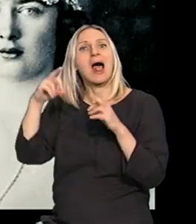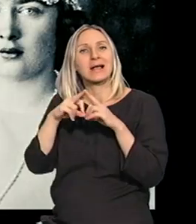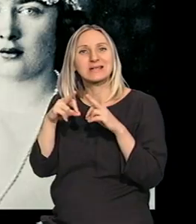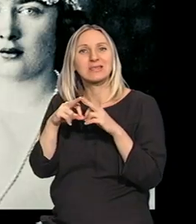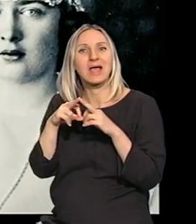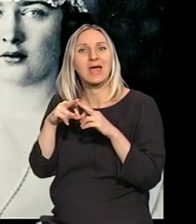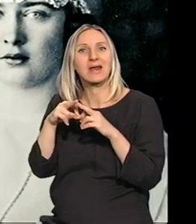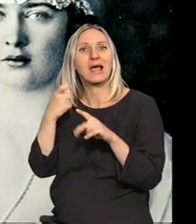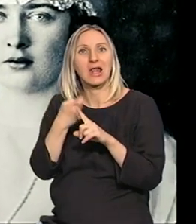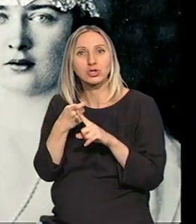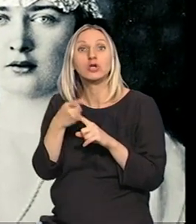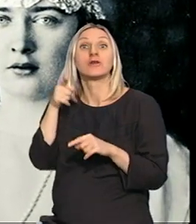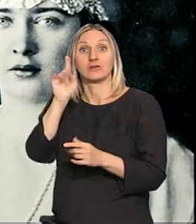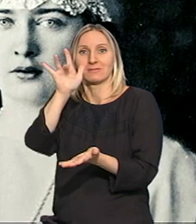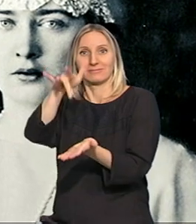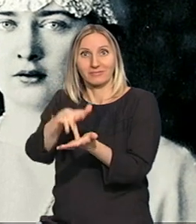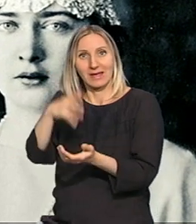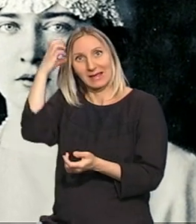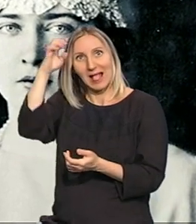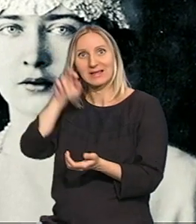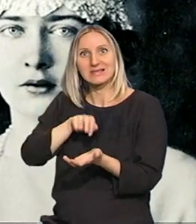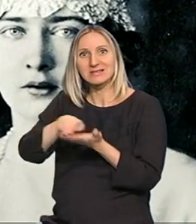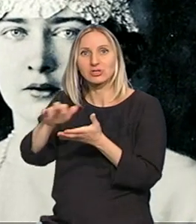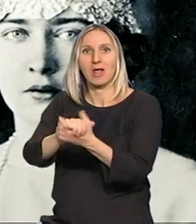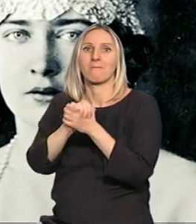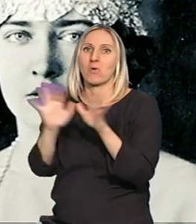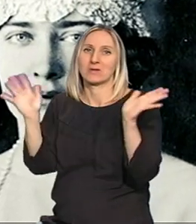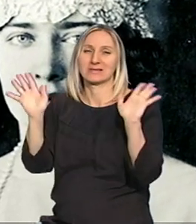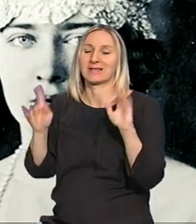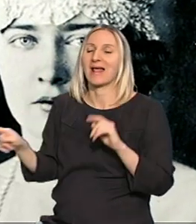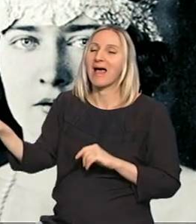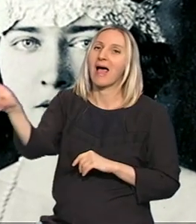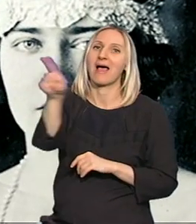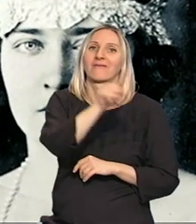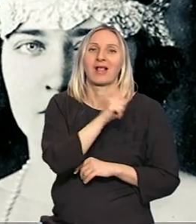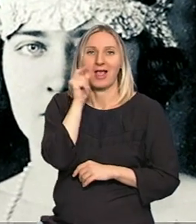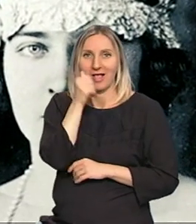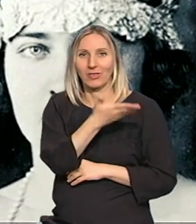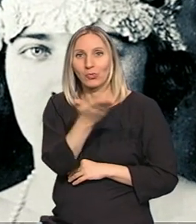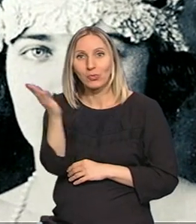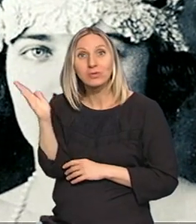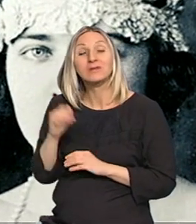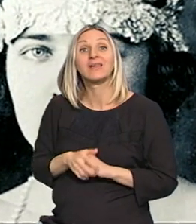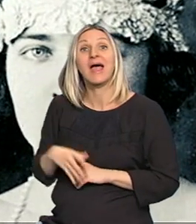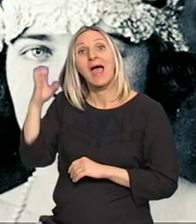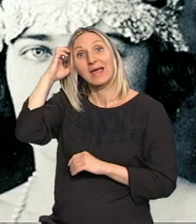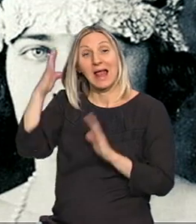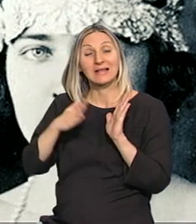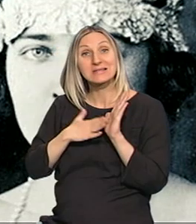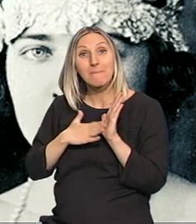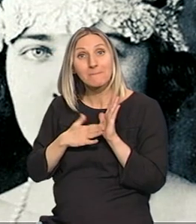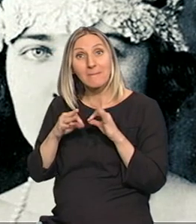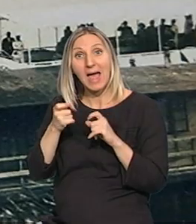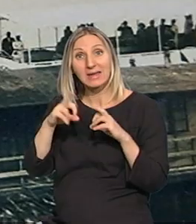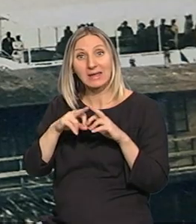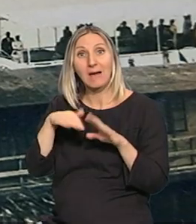Karađorđevića. Ovde je pristala, kraljica je izašla, pozdravila je svet, a kraljica Marija koja je inače posle